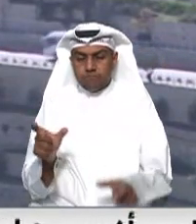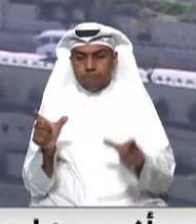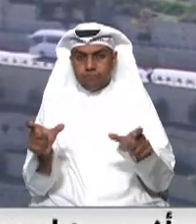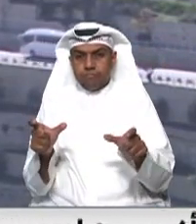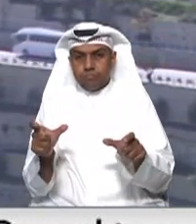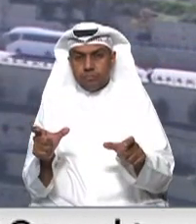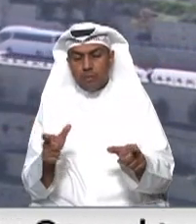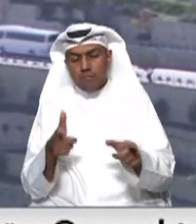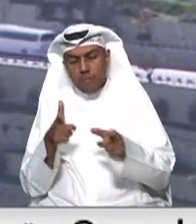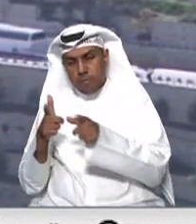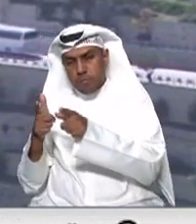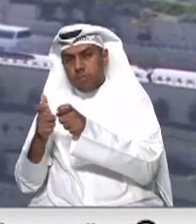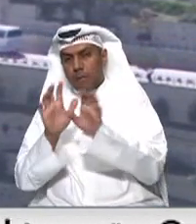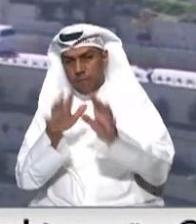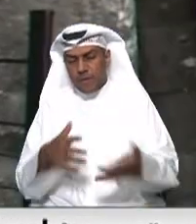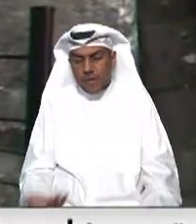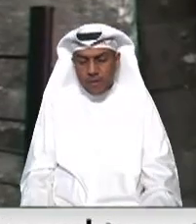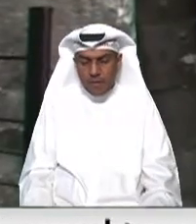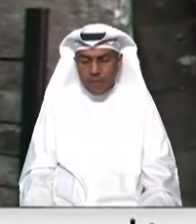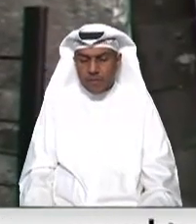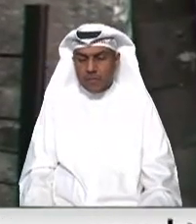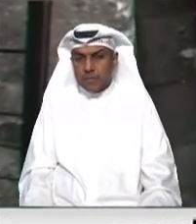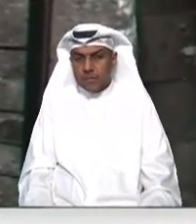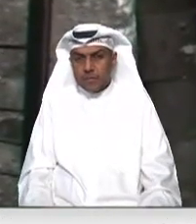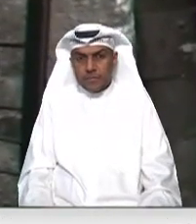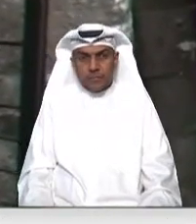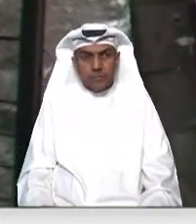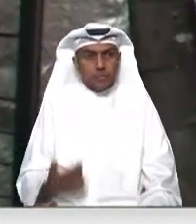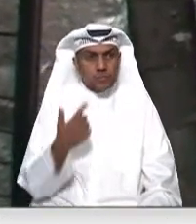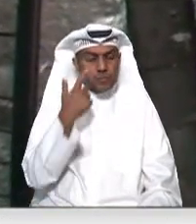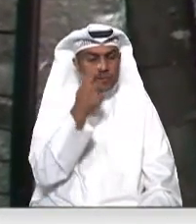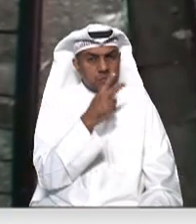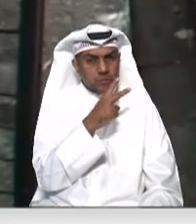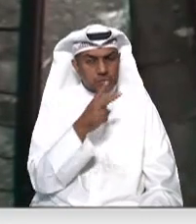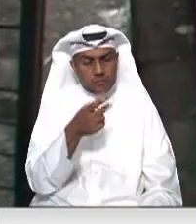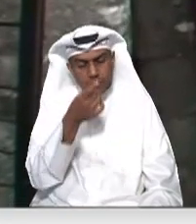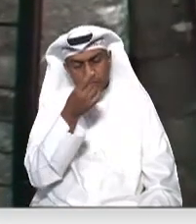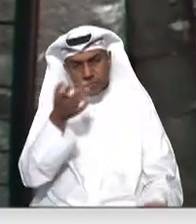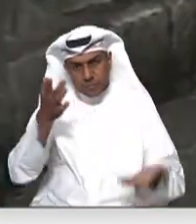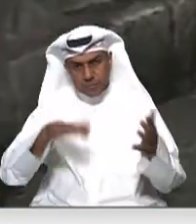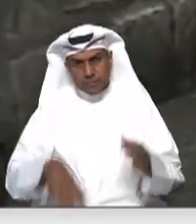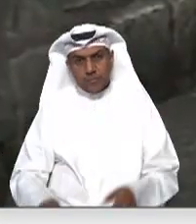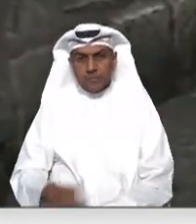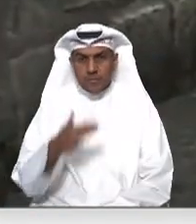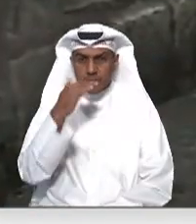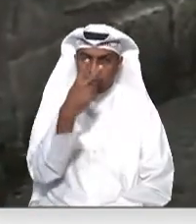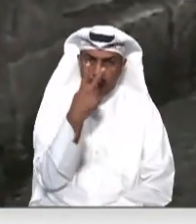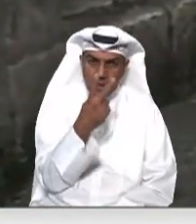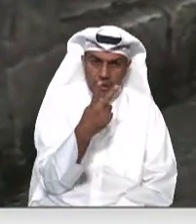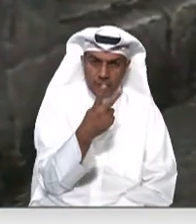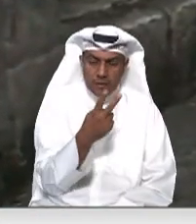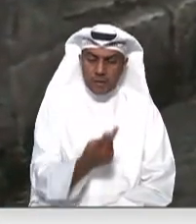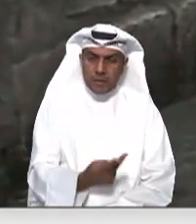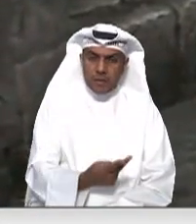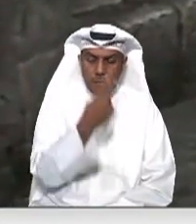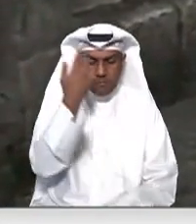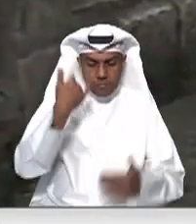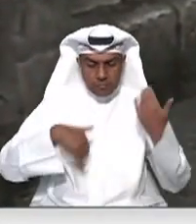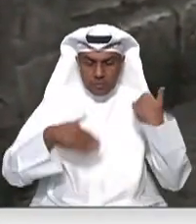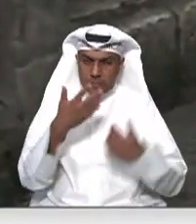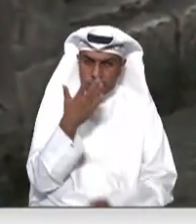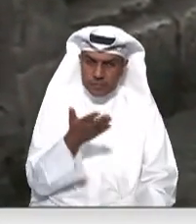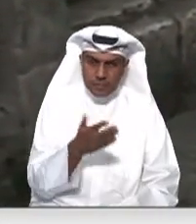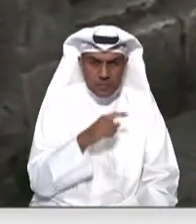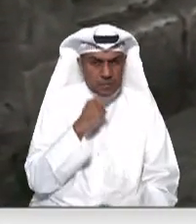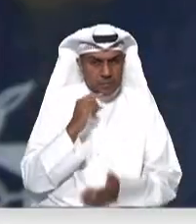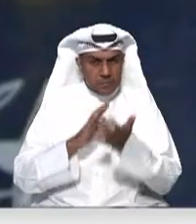أسلحتها بشكل كثيف إلى المواطنين، ما أدى لاستشهاد شابين وإصابة 7 بينهم مصابون في